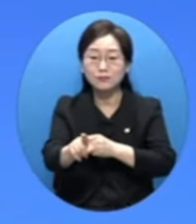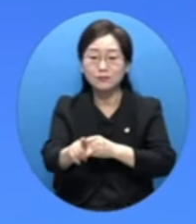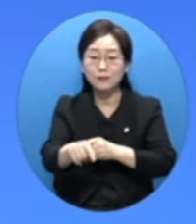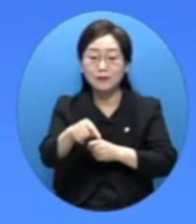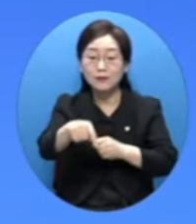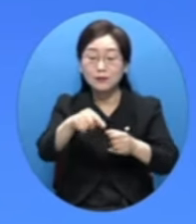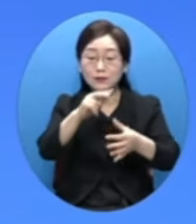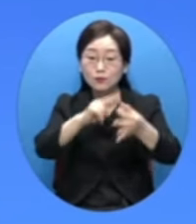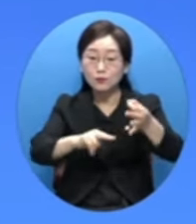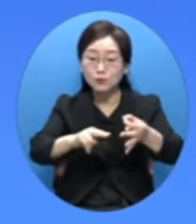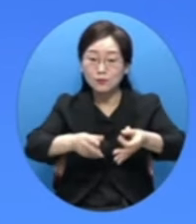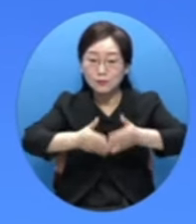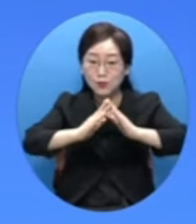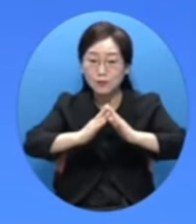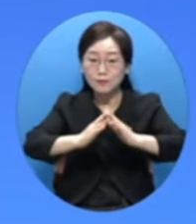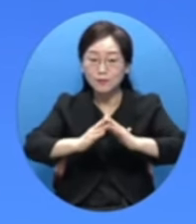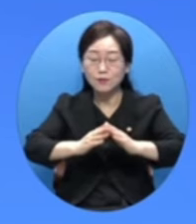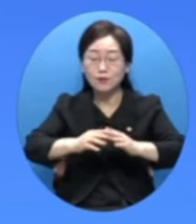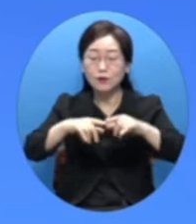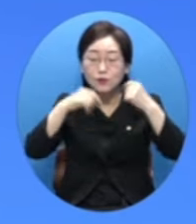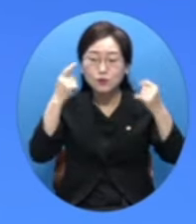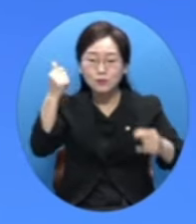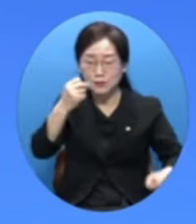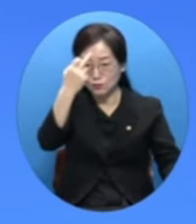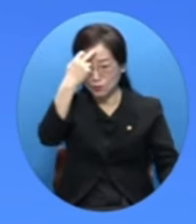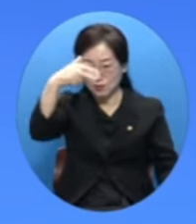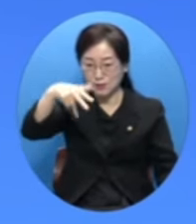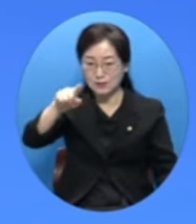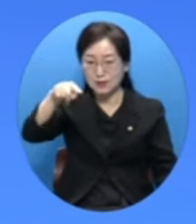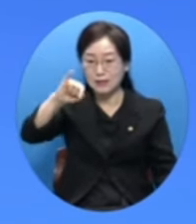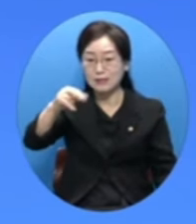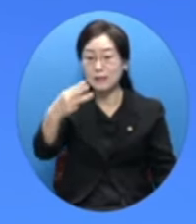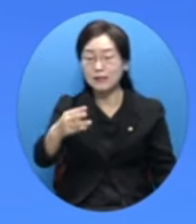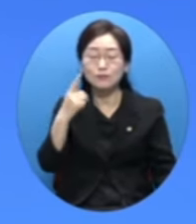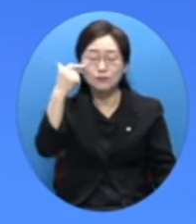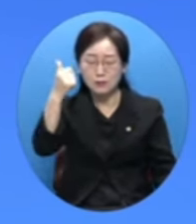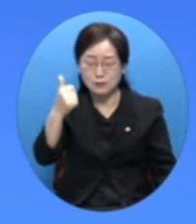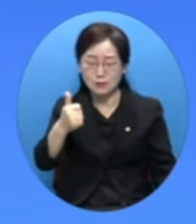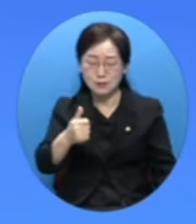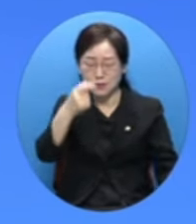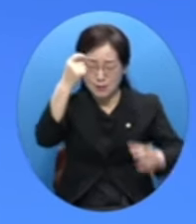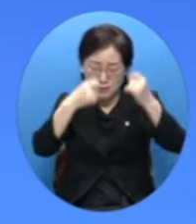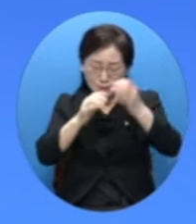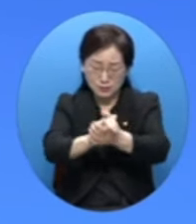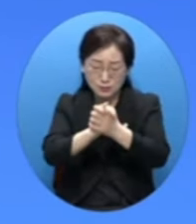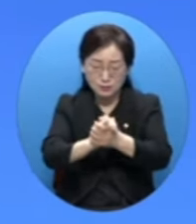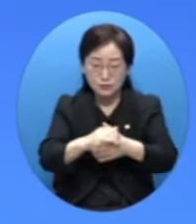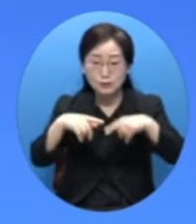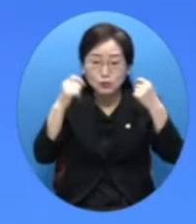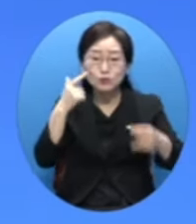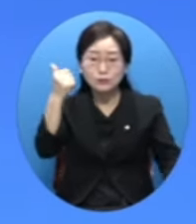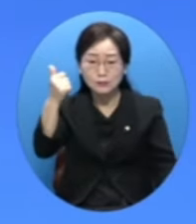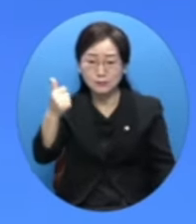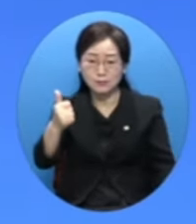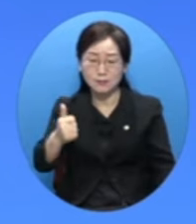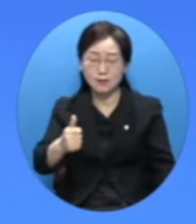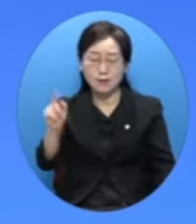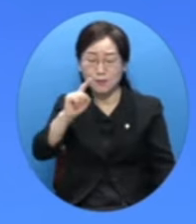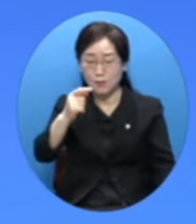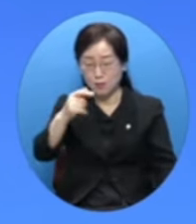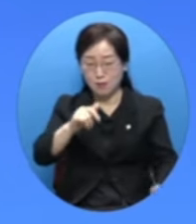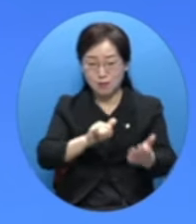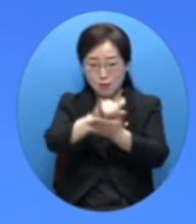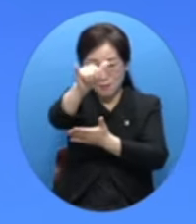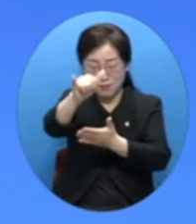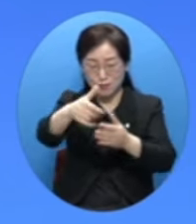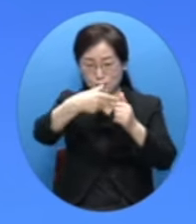교회를 설립하신 우리 조영희 목사님, 차재리 목사님의 눈물의 기도, 특별히 우리 조영 목사님 어느 성에 가시든지 3시간,